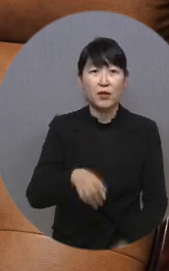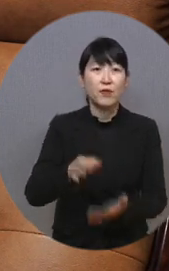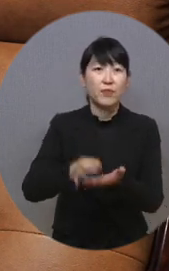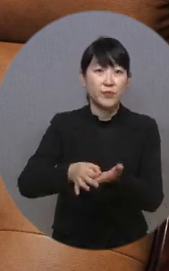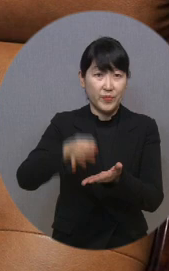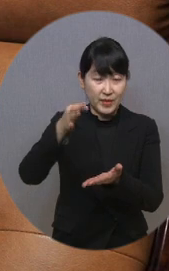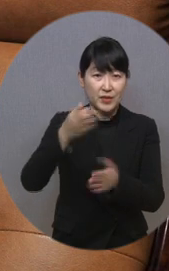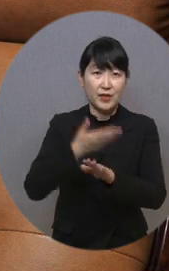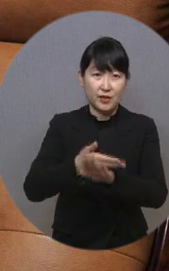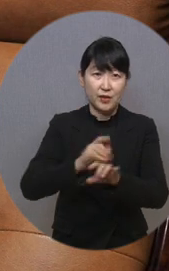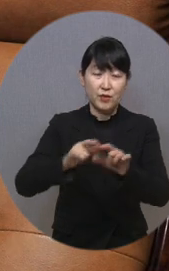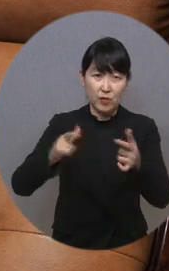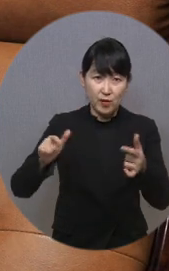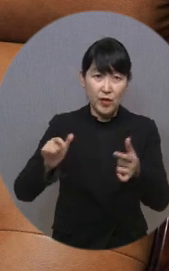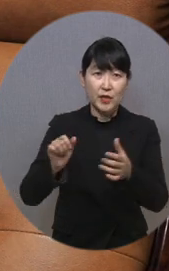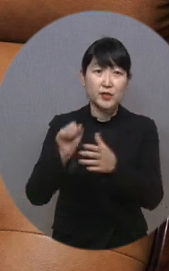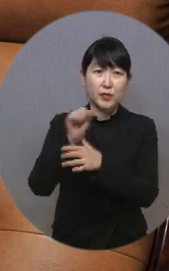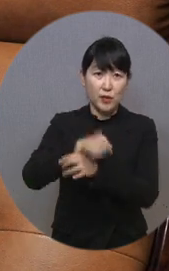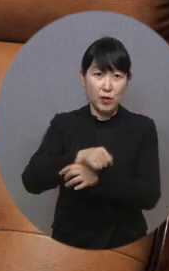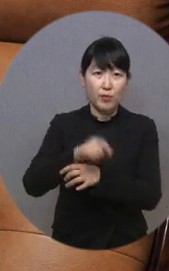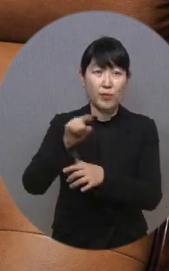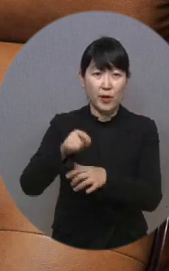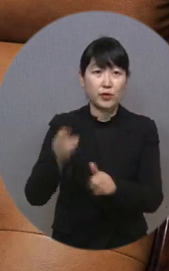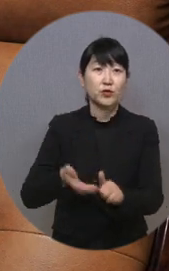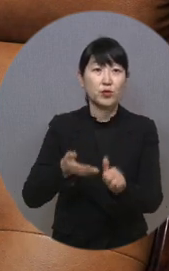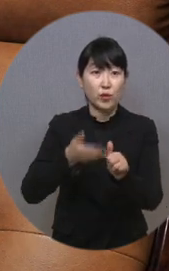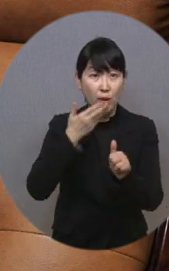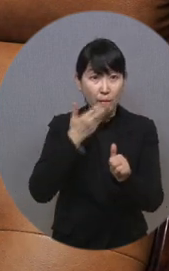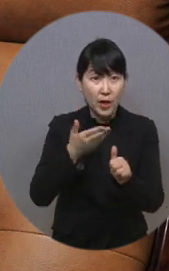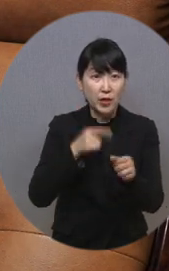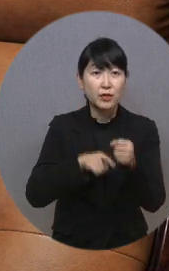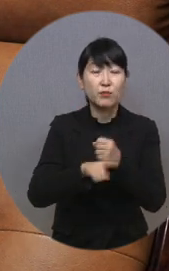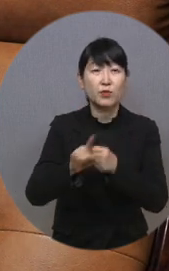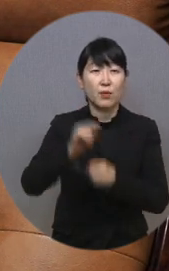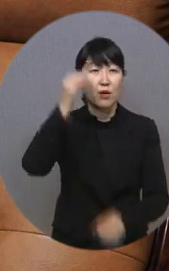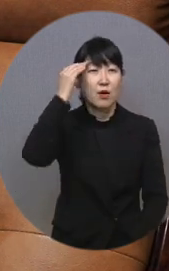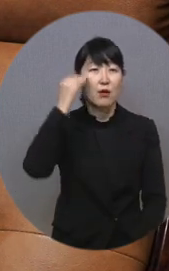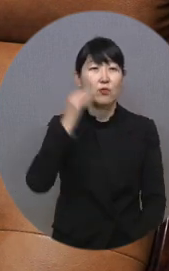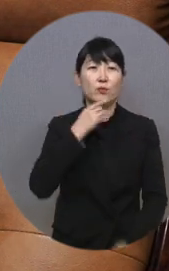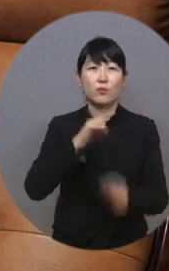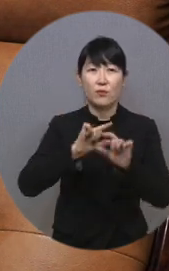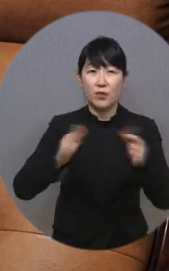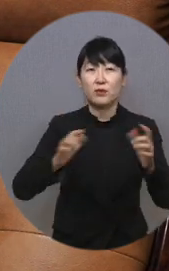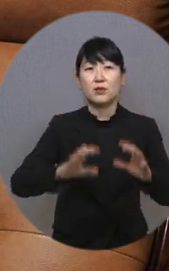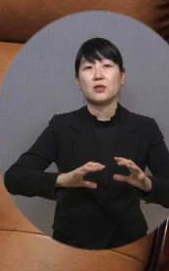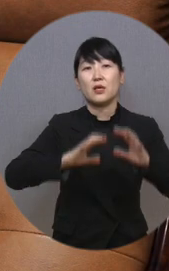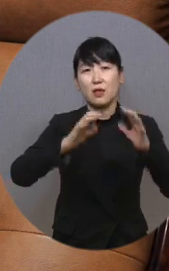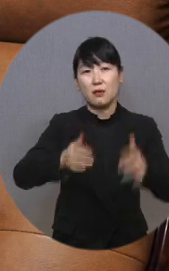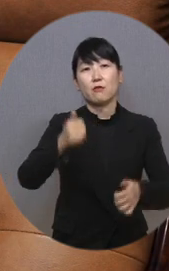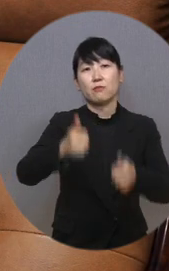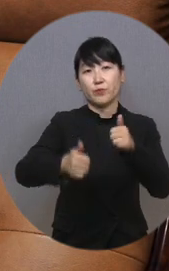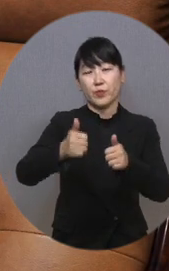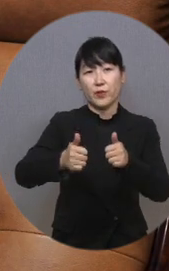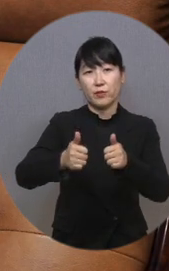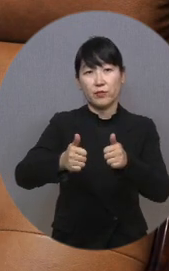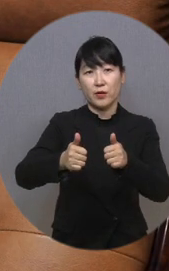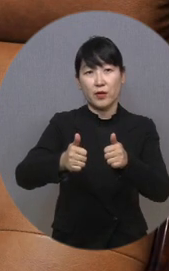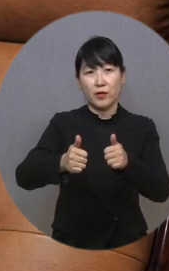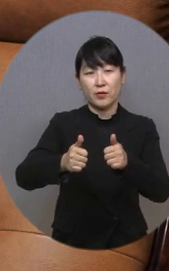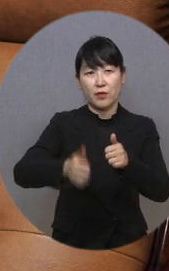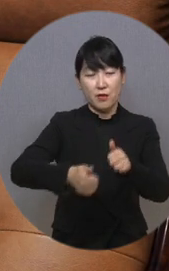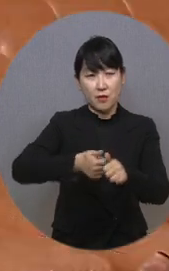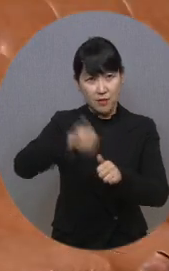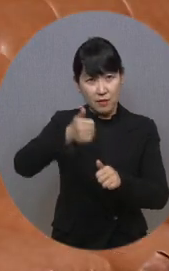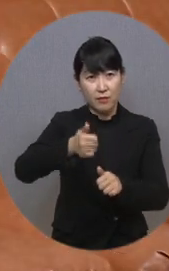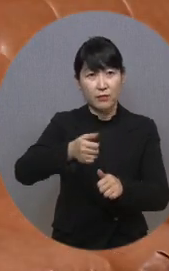갖다가 배양을 한다 하면은 우리나라뿐만 아니고 전 세계적으로 경쟁할 수 있는 그런 기술을 저희가 가지고 있습니다.